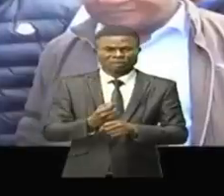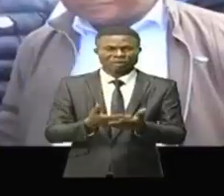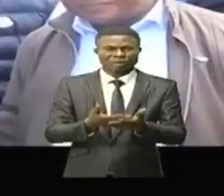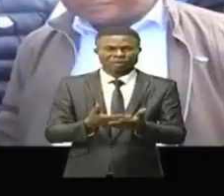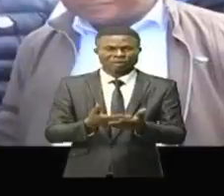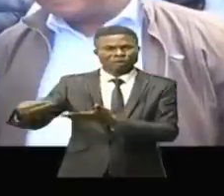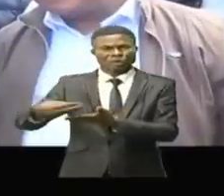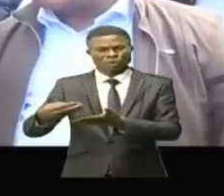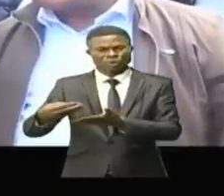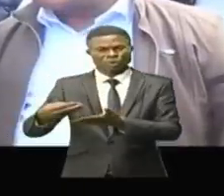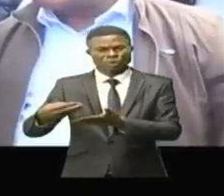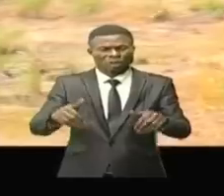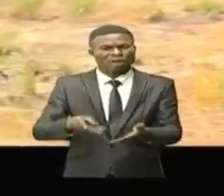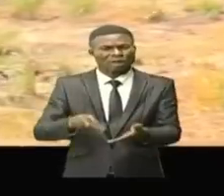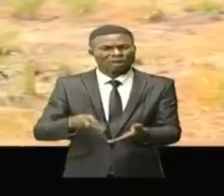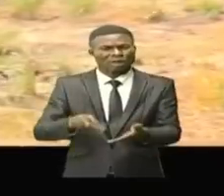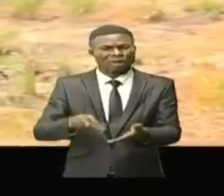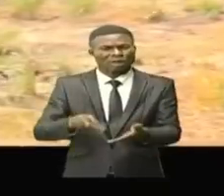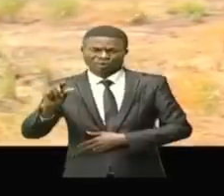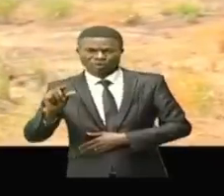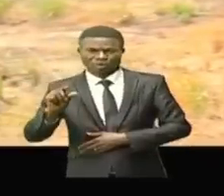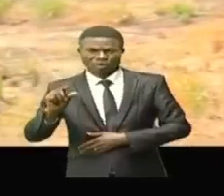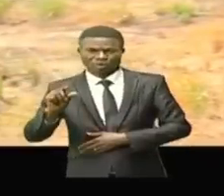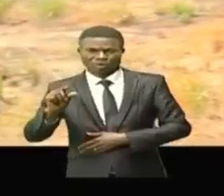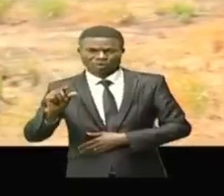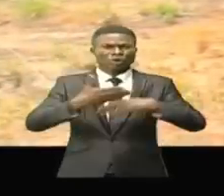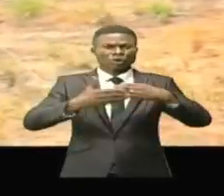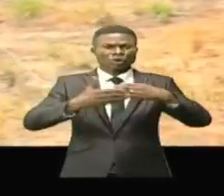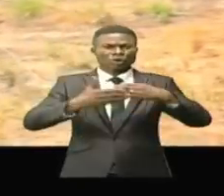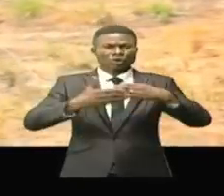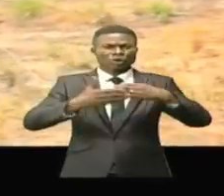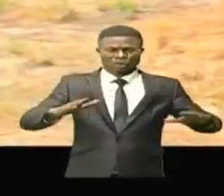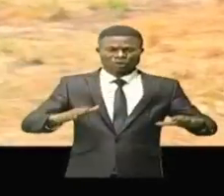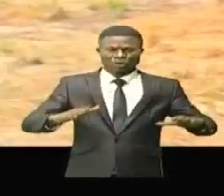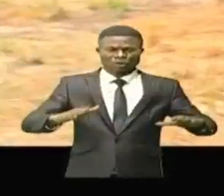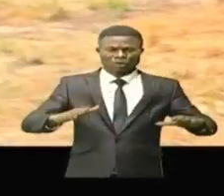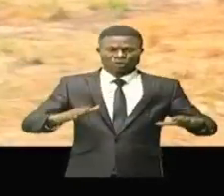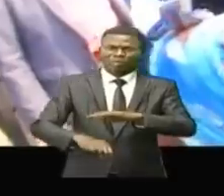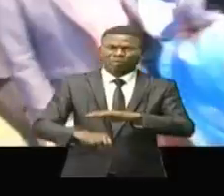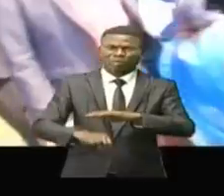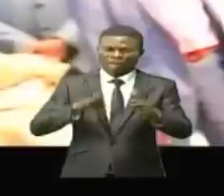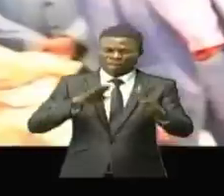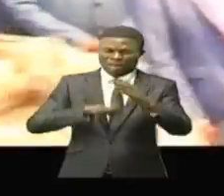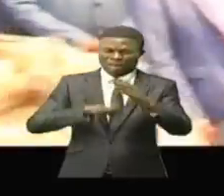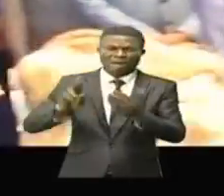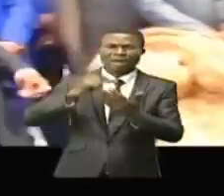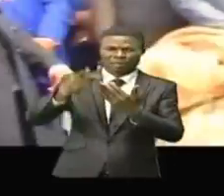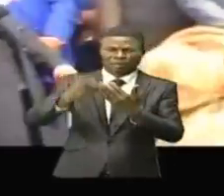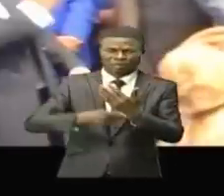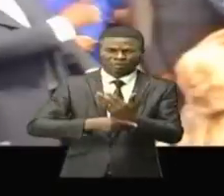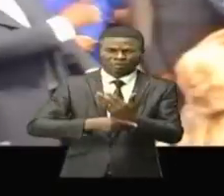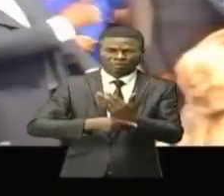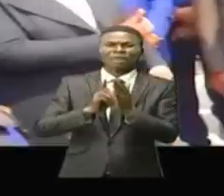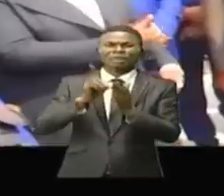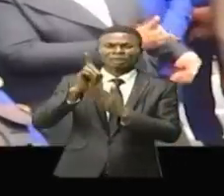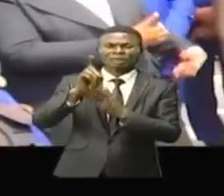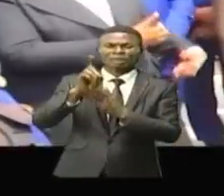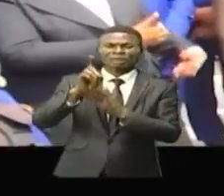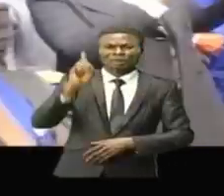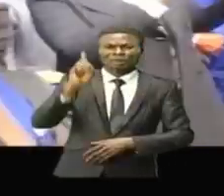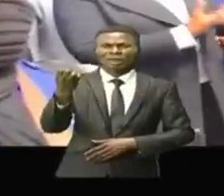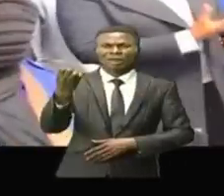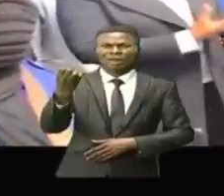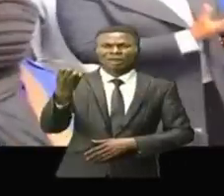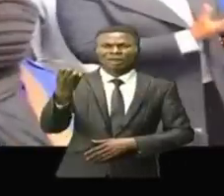des agriculteurs. Ce vaste projet de construction des logements sociaux de base s'inscrit dans le cadre du programme de développement de 145